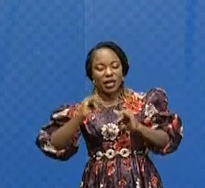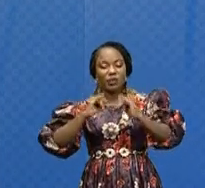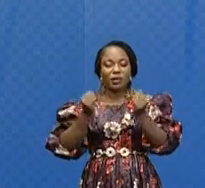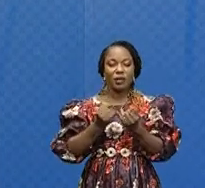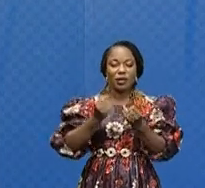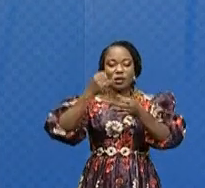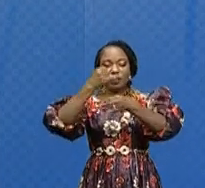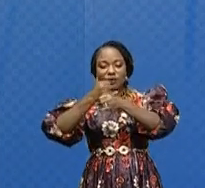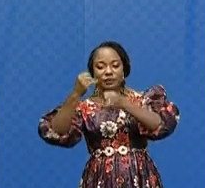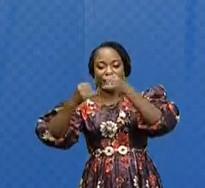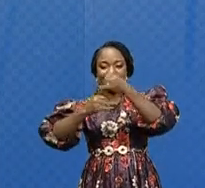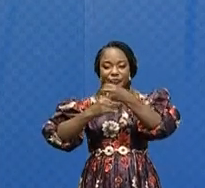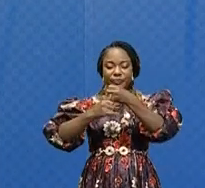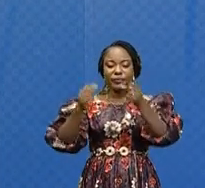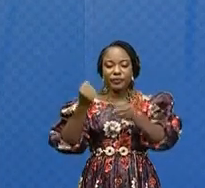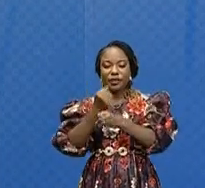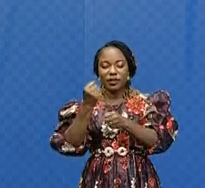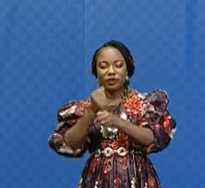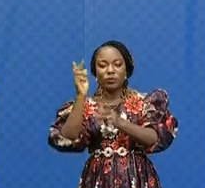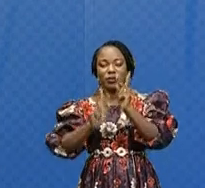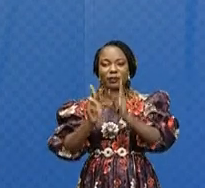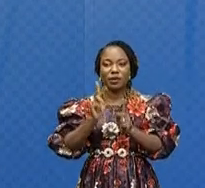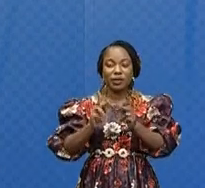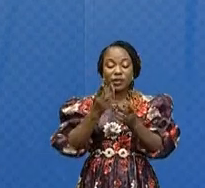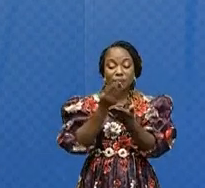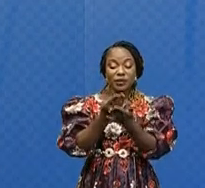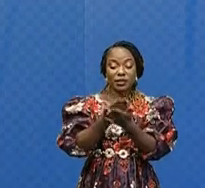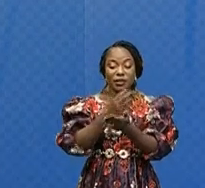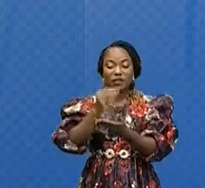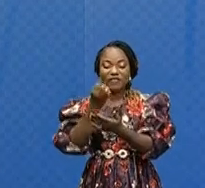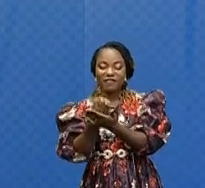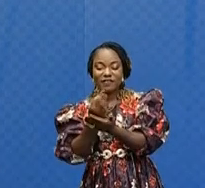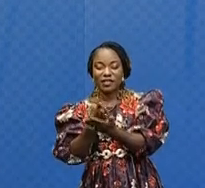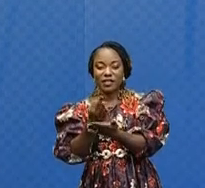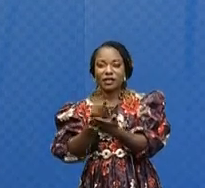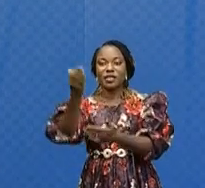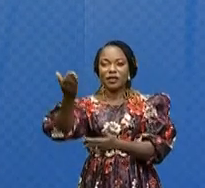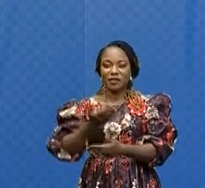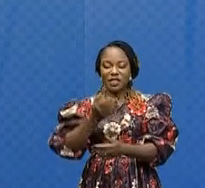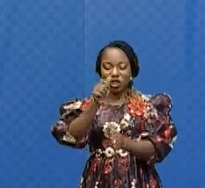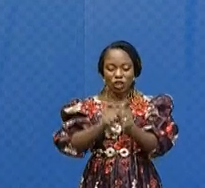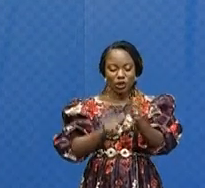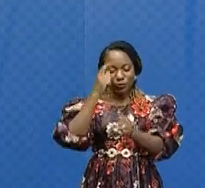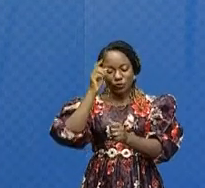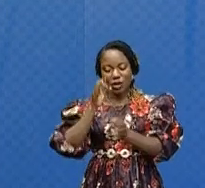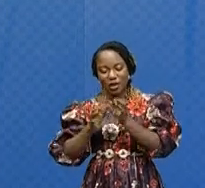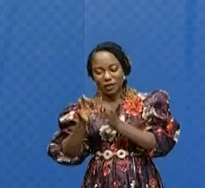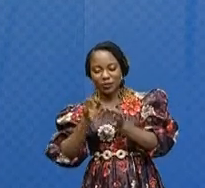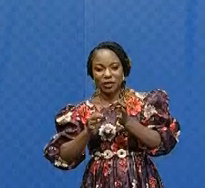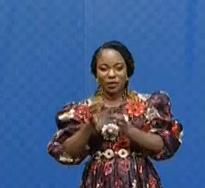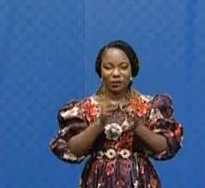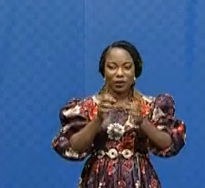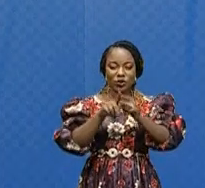des infrastructures et travaux publics, du budget et des finances, ont été invités chacun en ce qui le concerne,